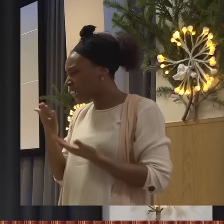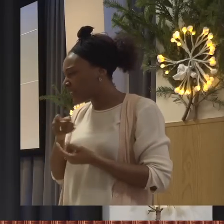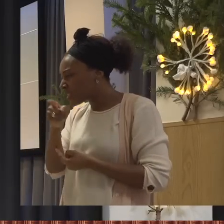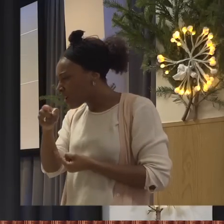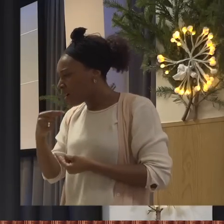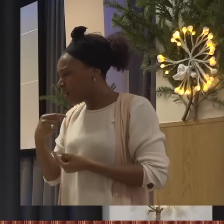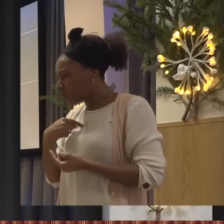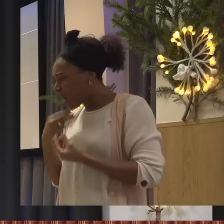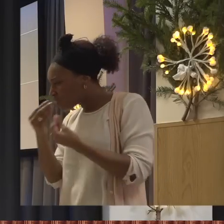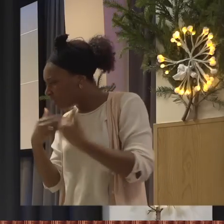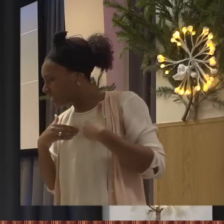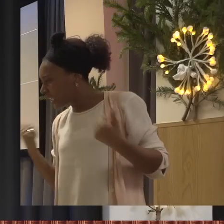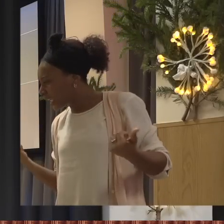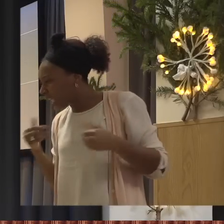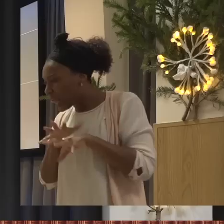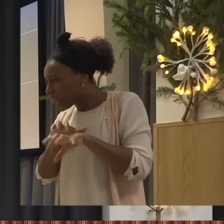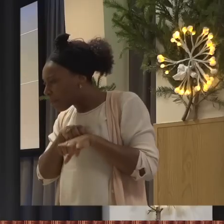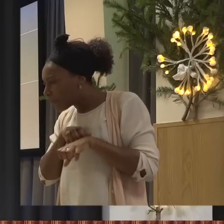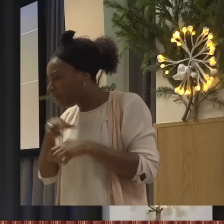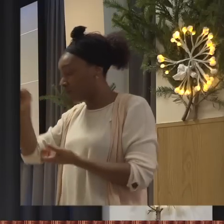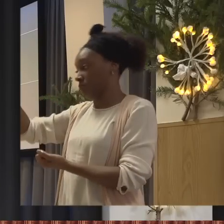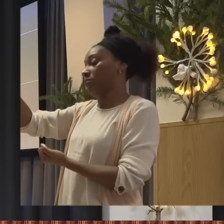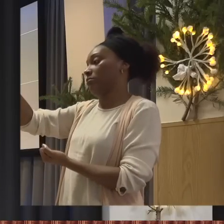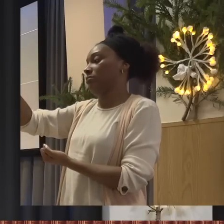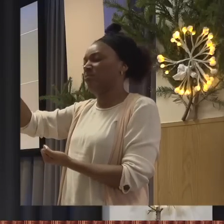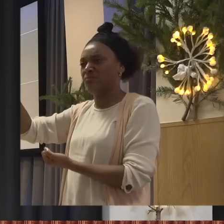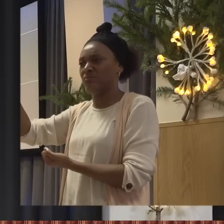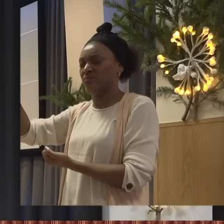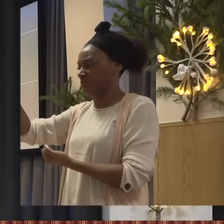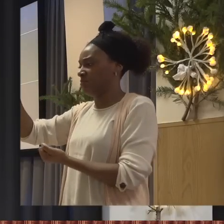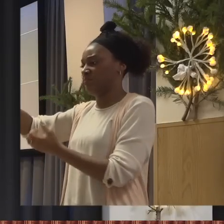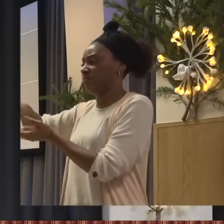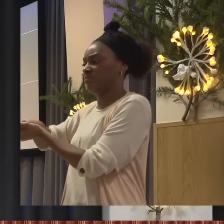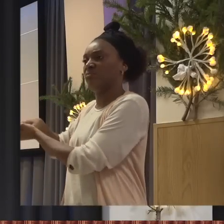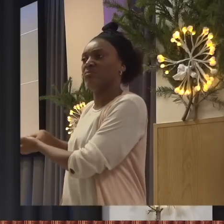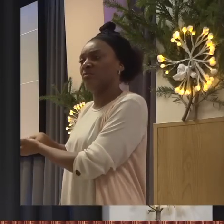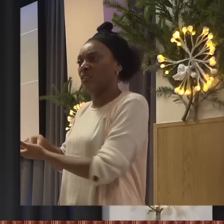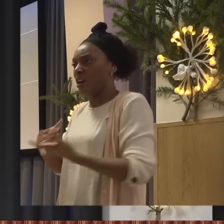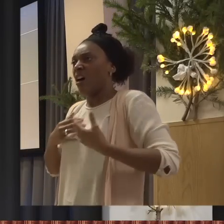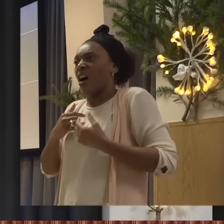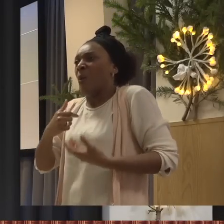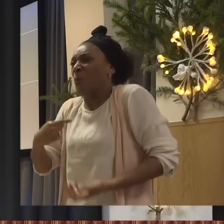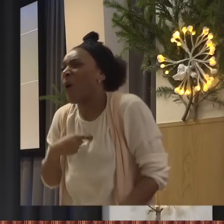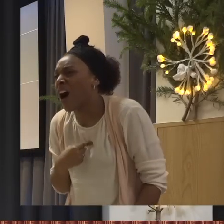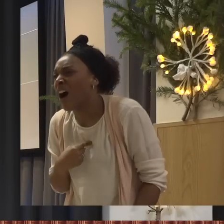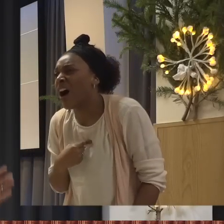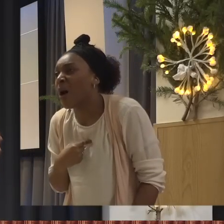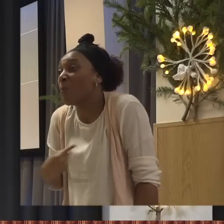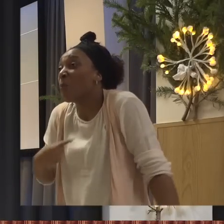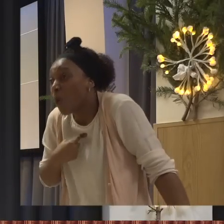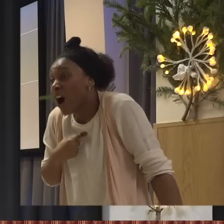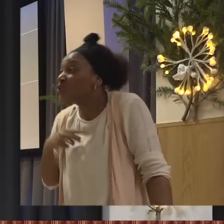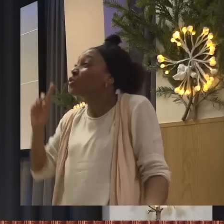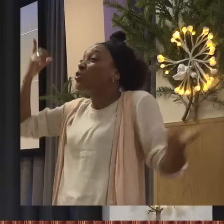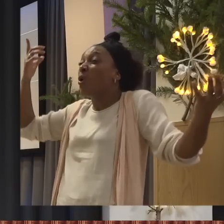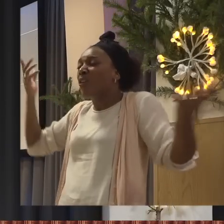guérisses de sa lèpre. » Après avoir lu la lettre, le roi d'Israël déchira ses vêtements et dit, « Suis-je